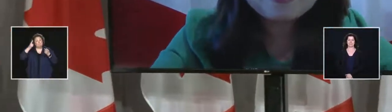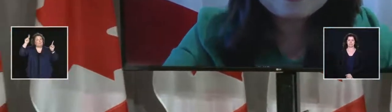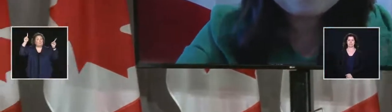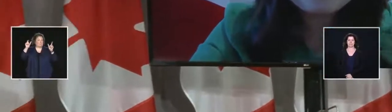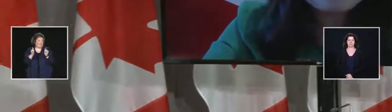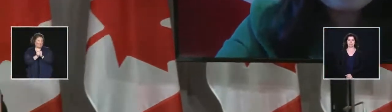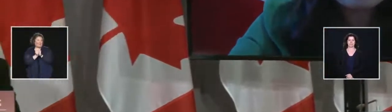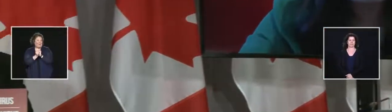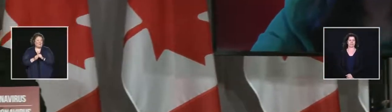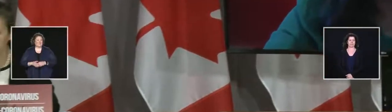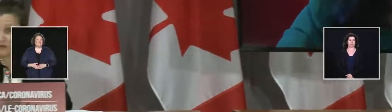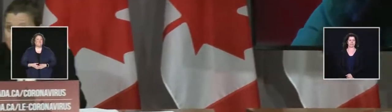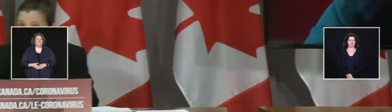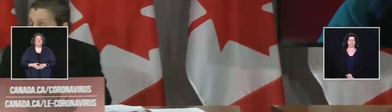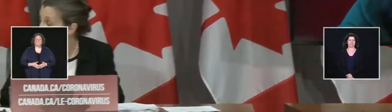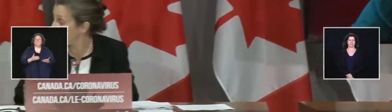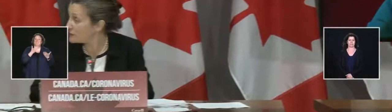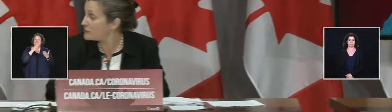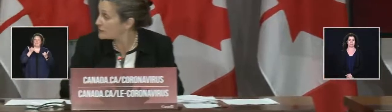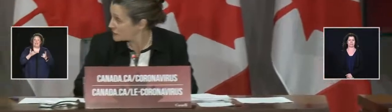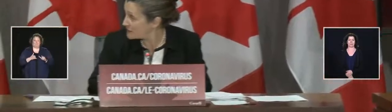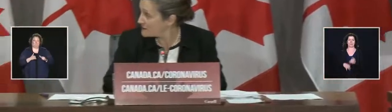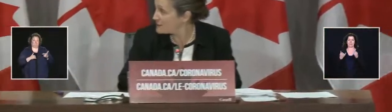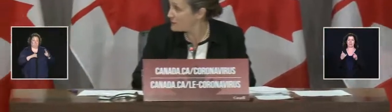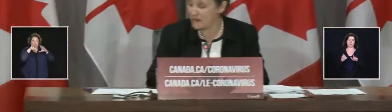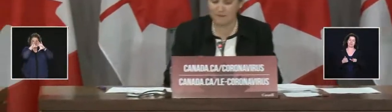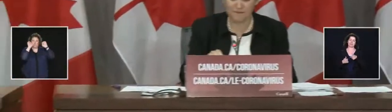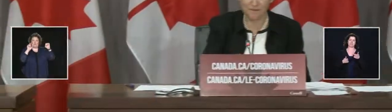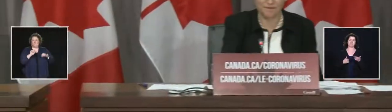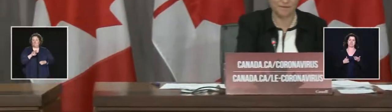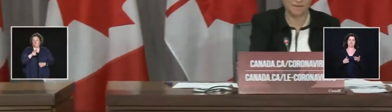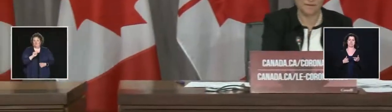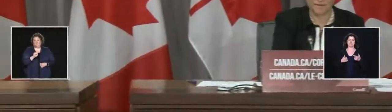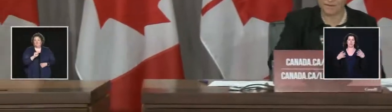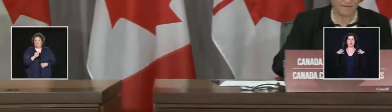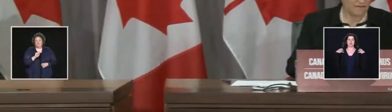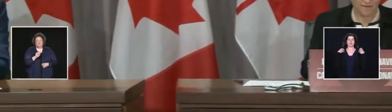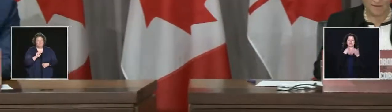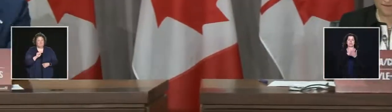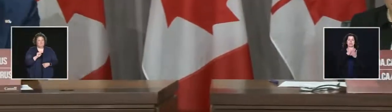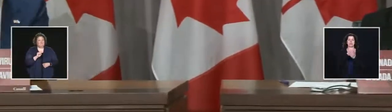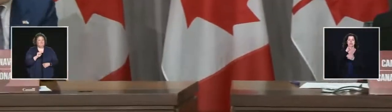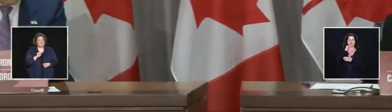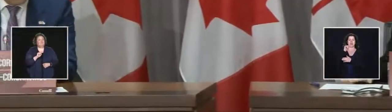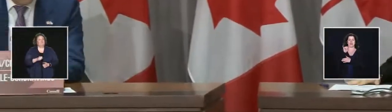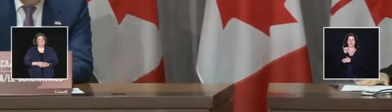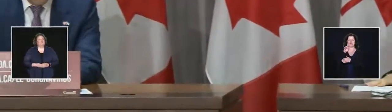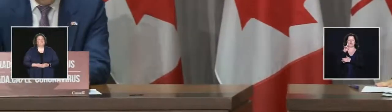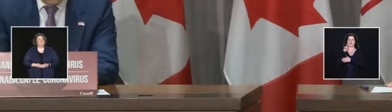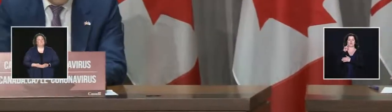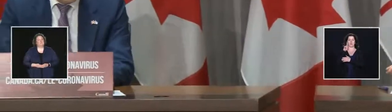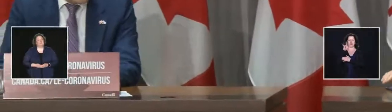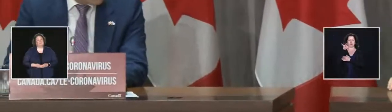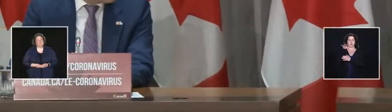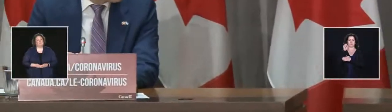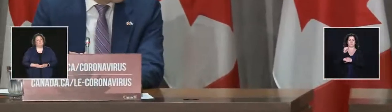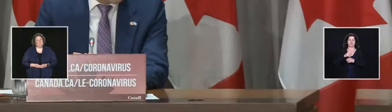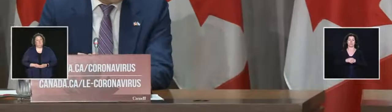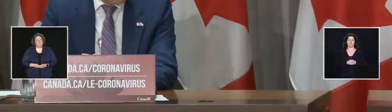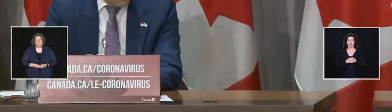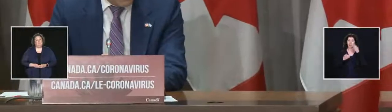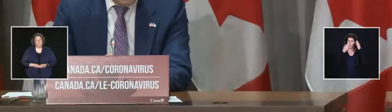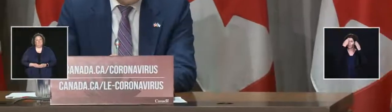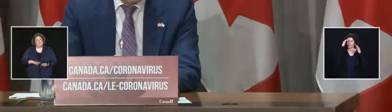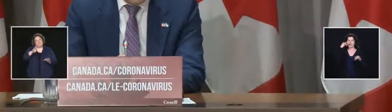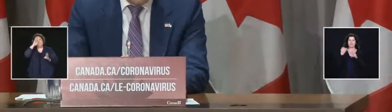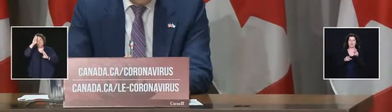donne la parole au président du Conseil du Trésor, Jean-Yves Duclos. Jean-Yves, s'il vous plaît. Good afternoon, everyone. Bonjour tout le monde. J'aimerais commencer par